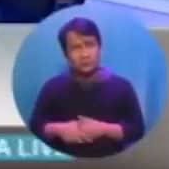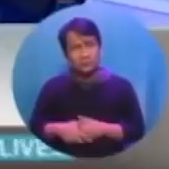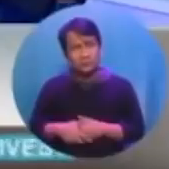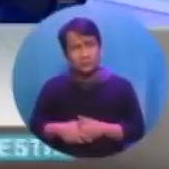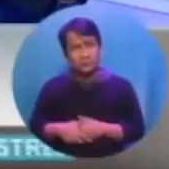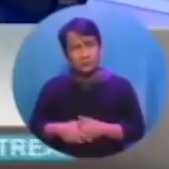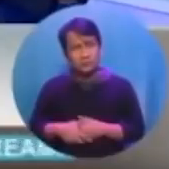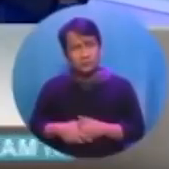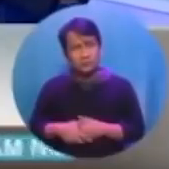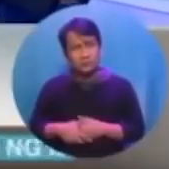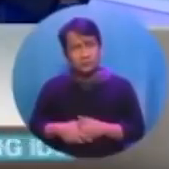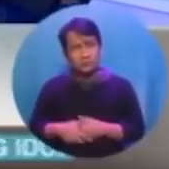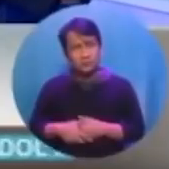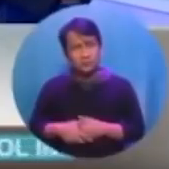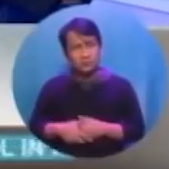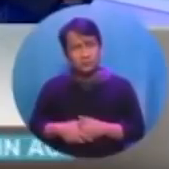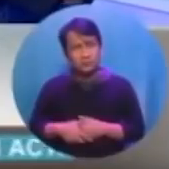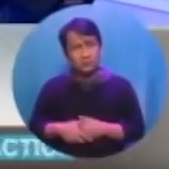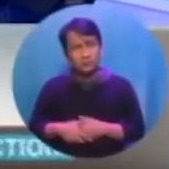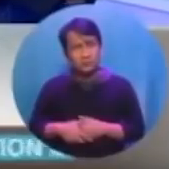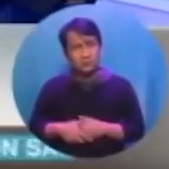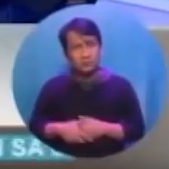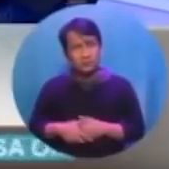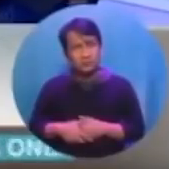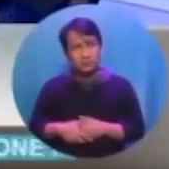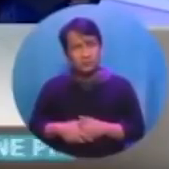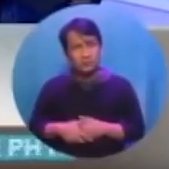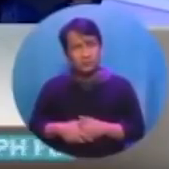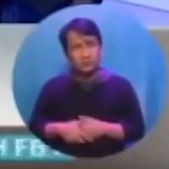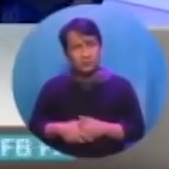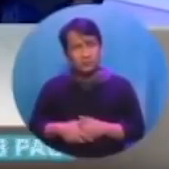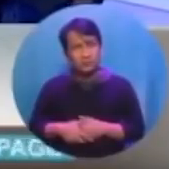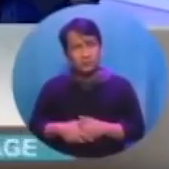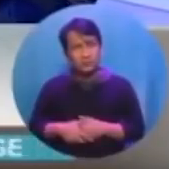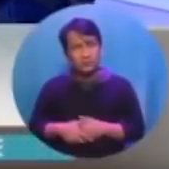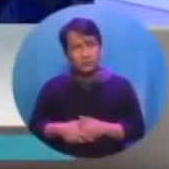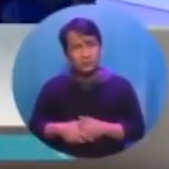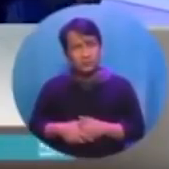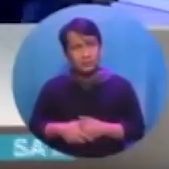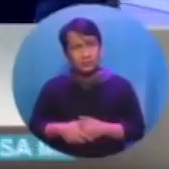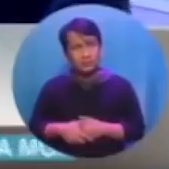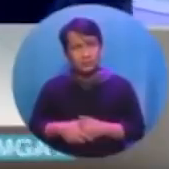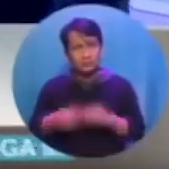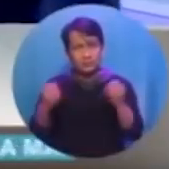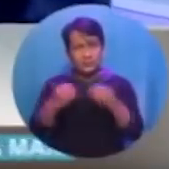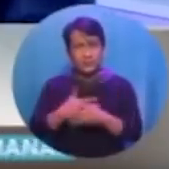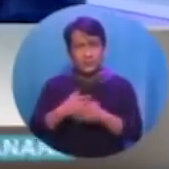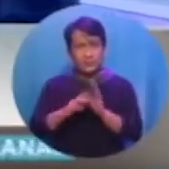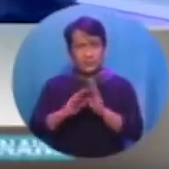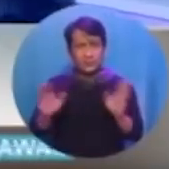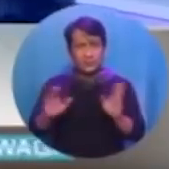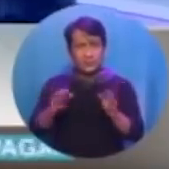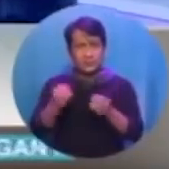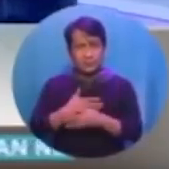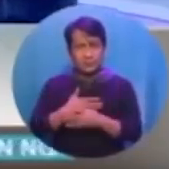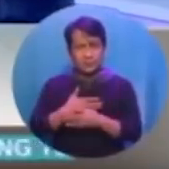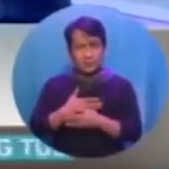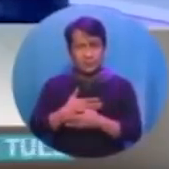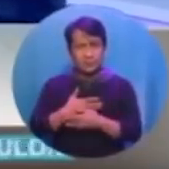i-receipt mag-usap kami muna, sir. Natatakot ako, sir. Okay. Sige, ma'am. Sige, hindi ko na pipilitin.